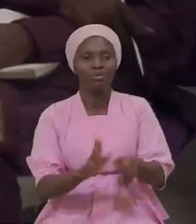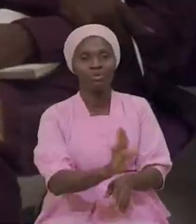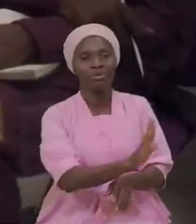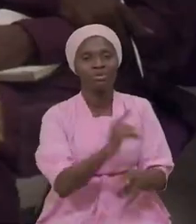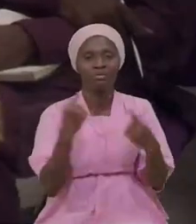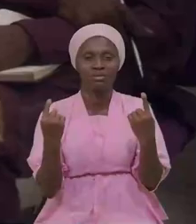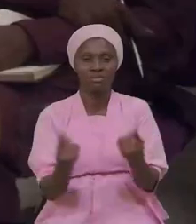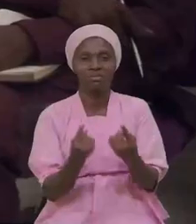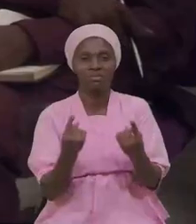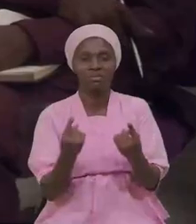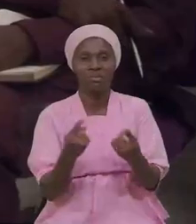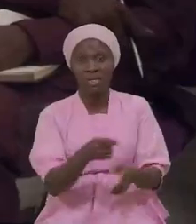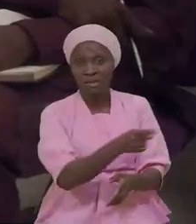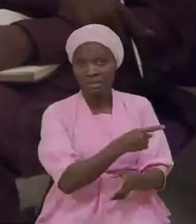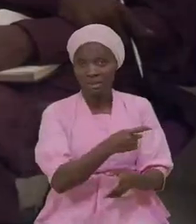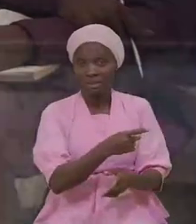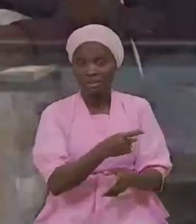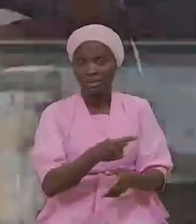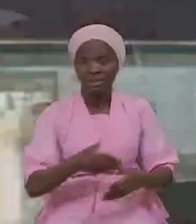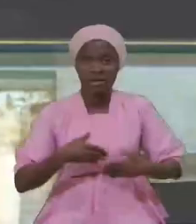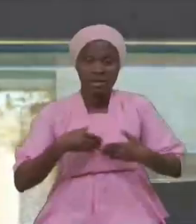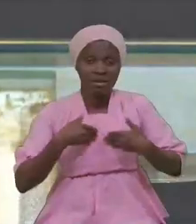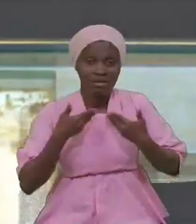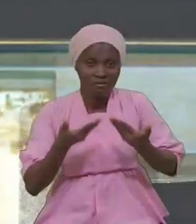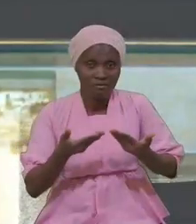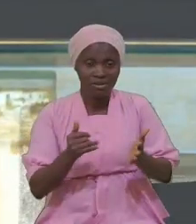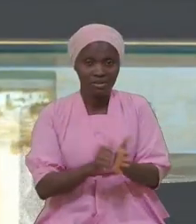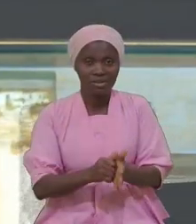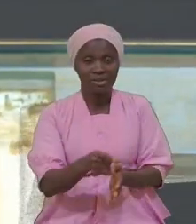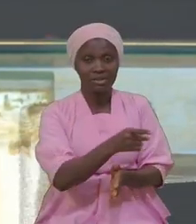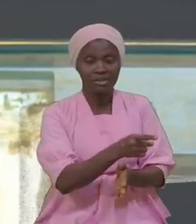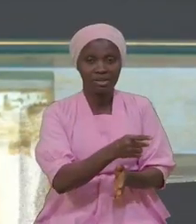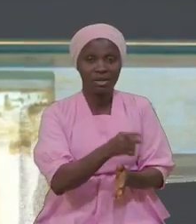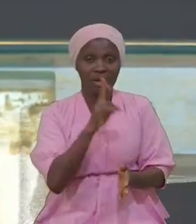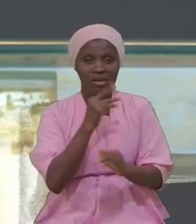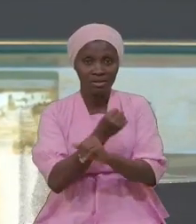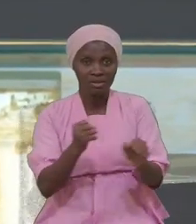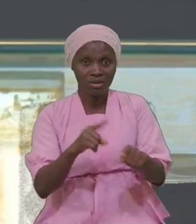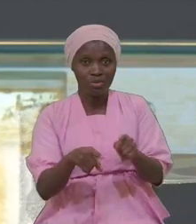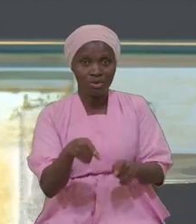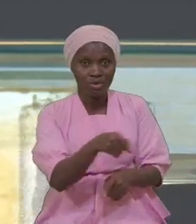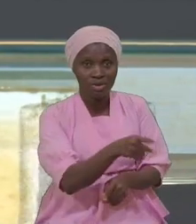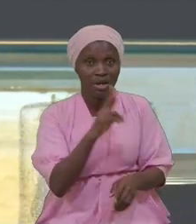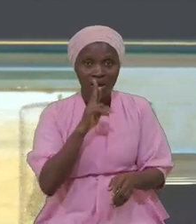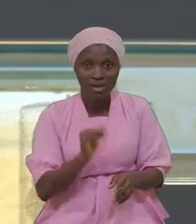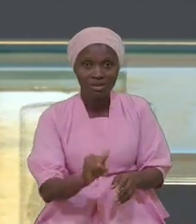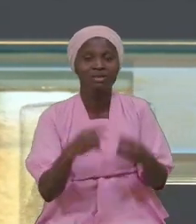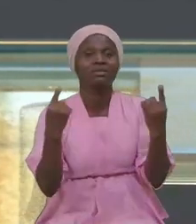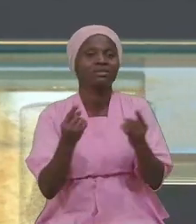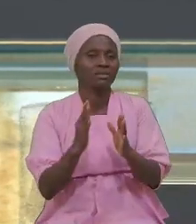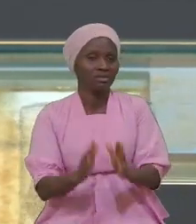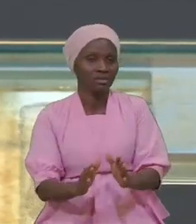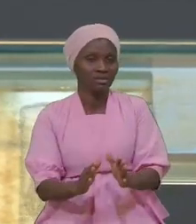pécheurs. Ils professent avoir la foi en Dieu, la foi salvatrice, mais ils ont